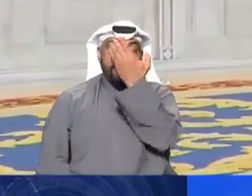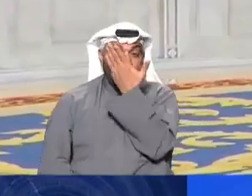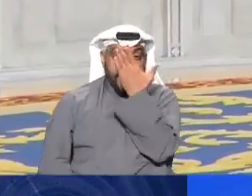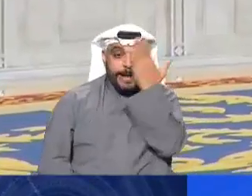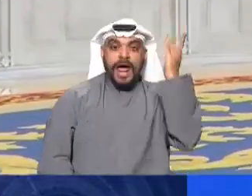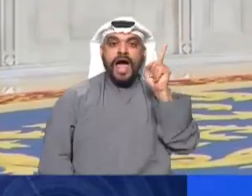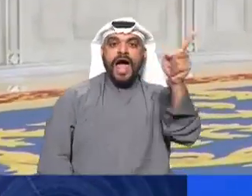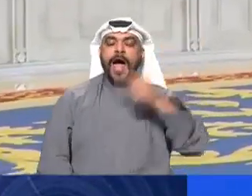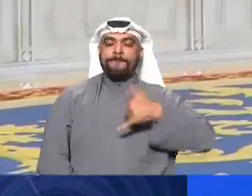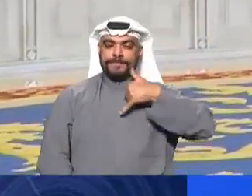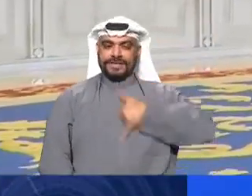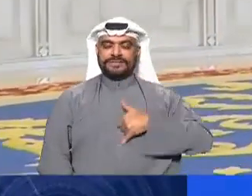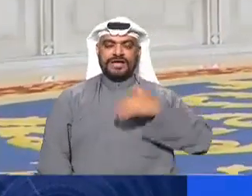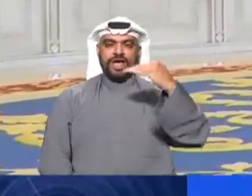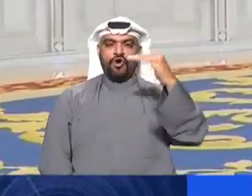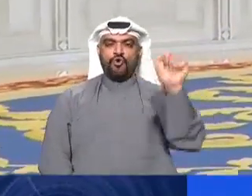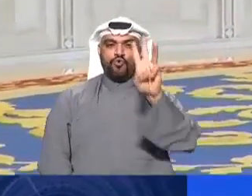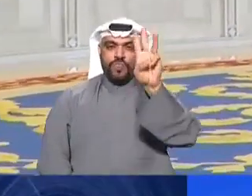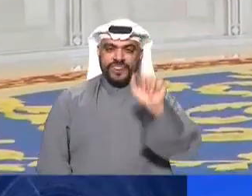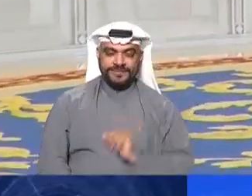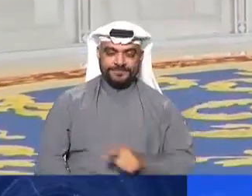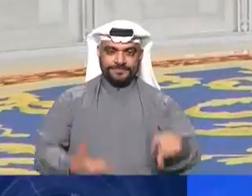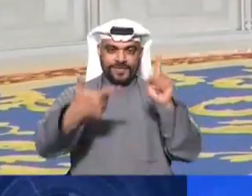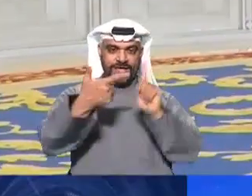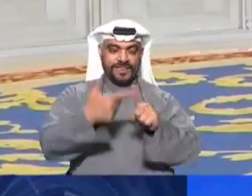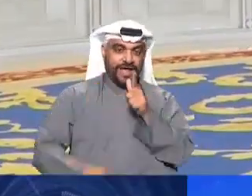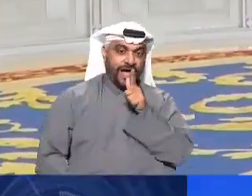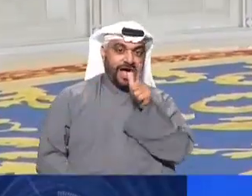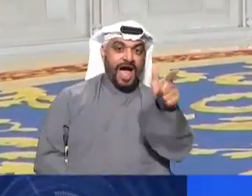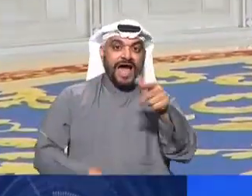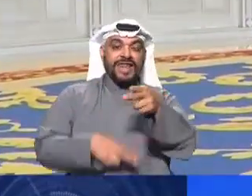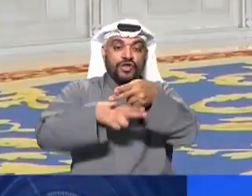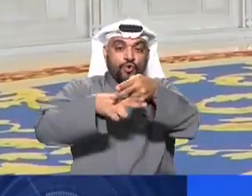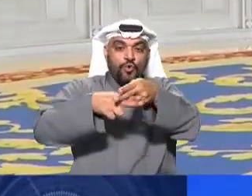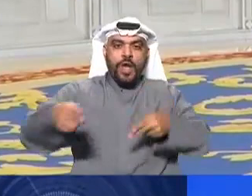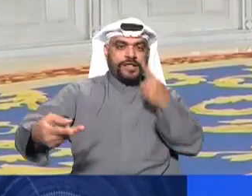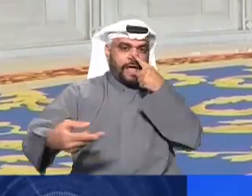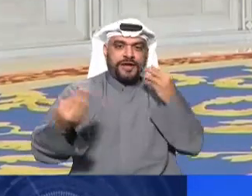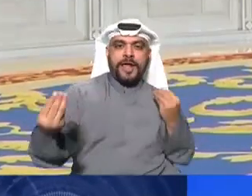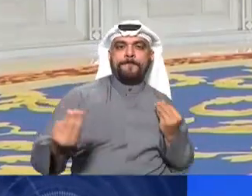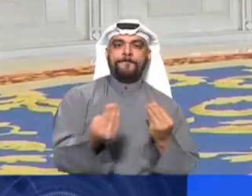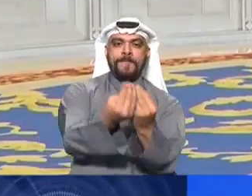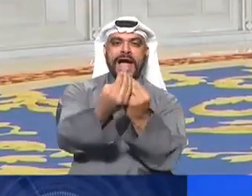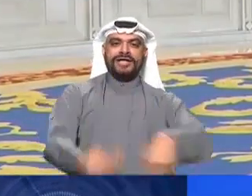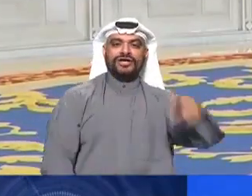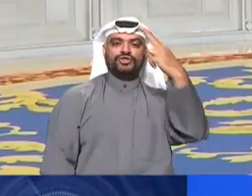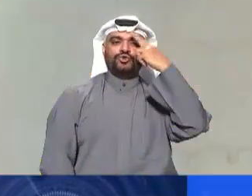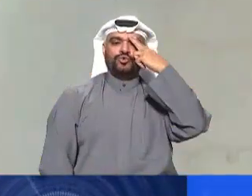لها. كما أعرب مجلس الوزراء عن وقوف دولة الكويت إلى جانب المملكة الشقيقة